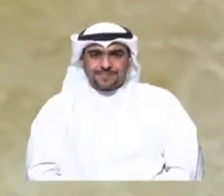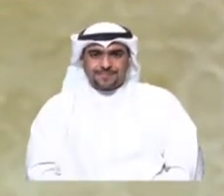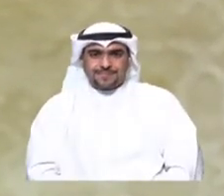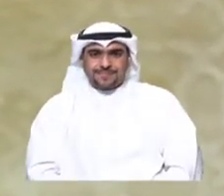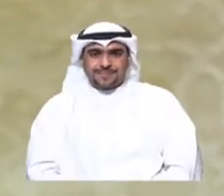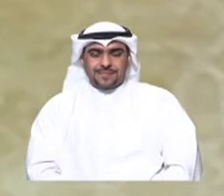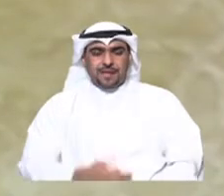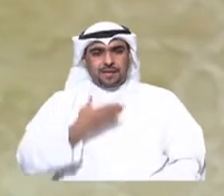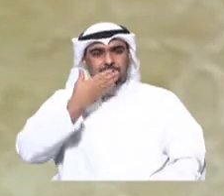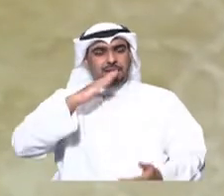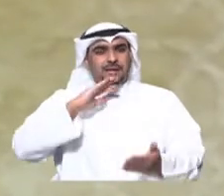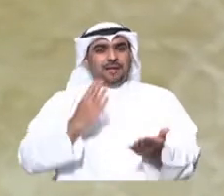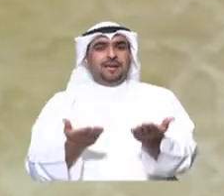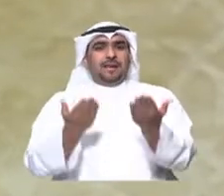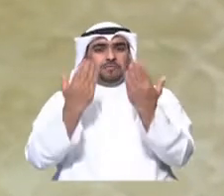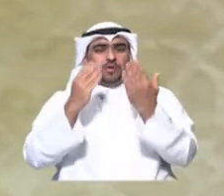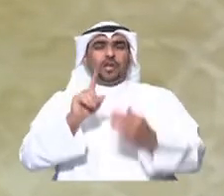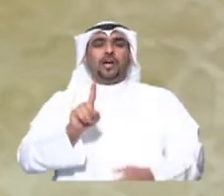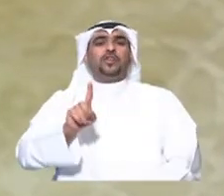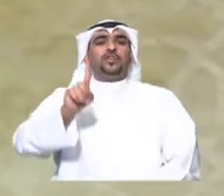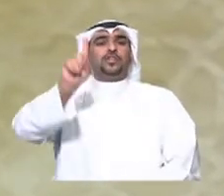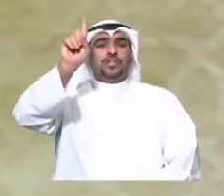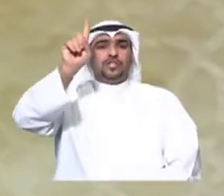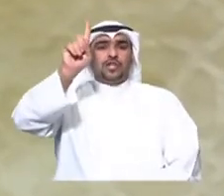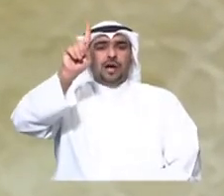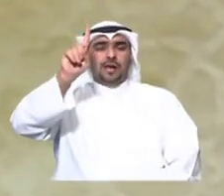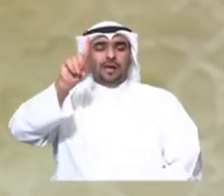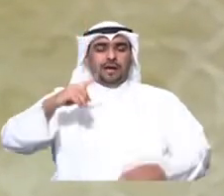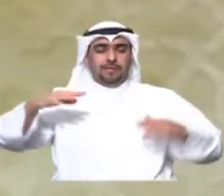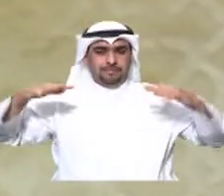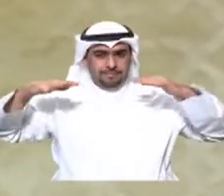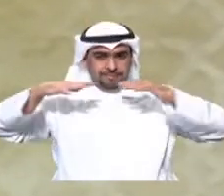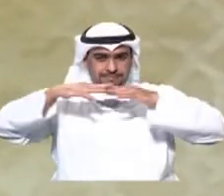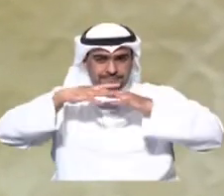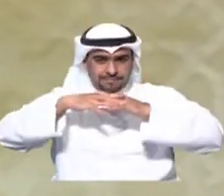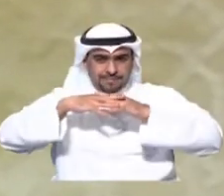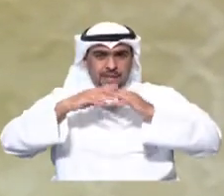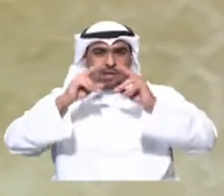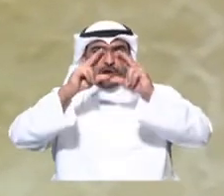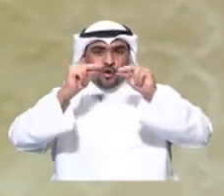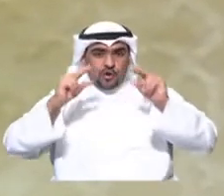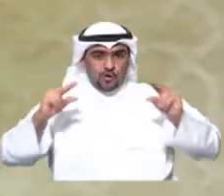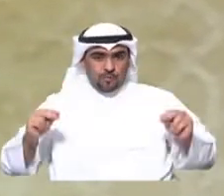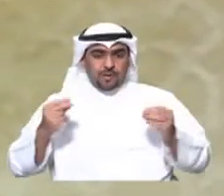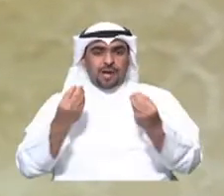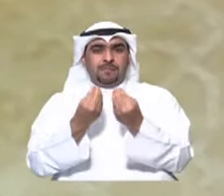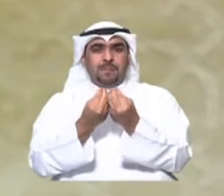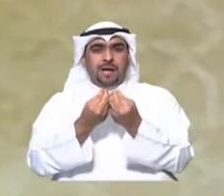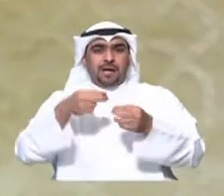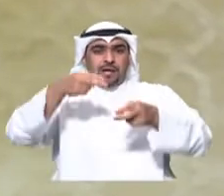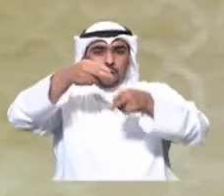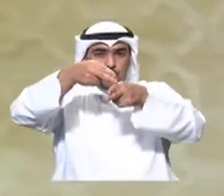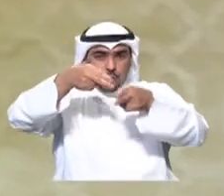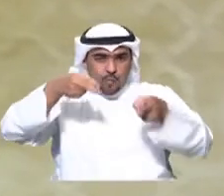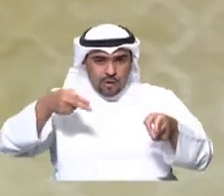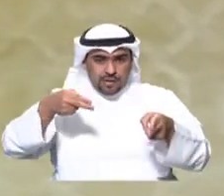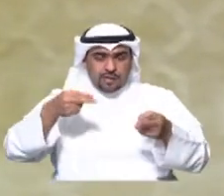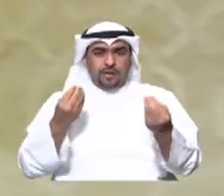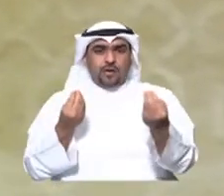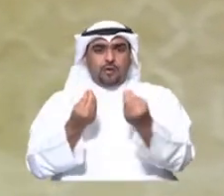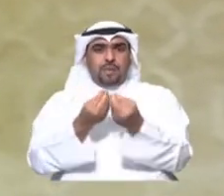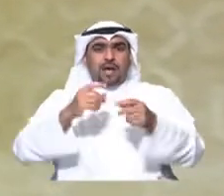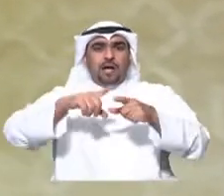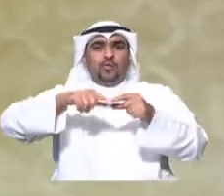فكلها أمور إن شاء الله ستفضي إن شاء الله مجددا لعلاقة إن شاء الله